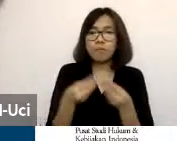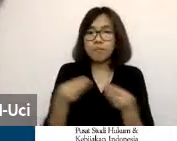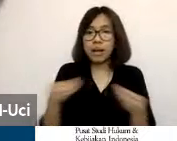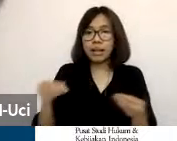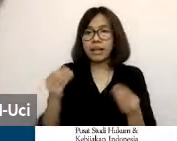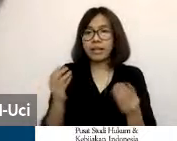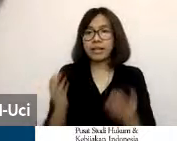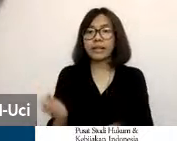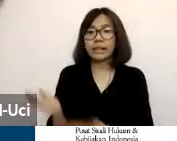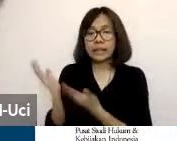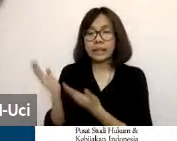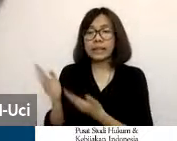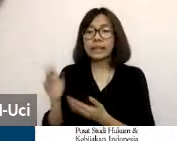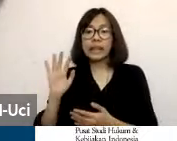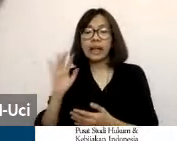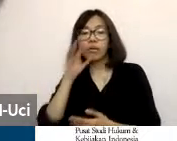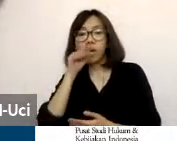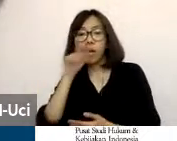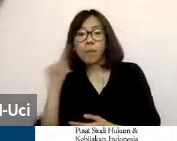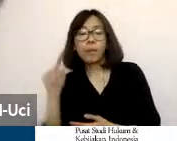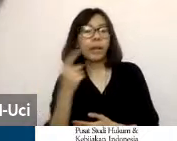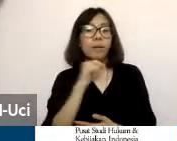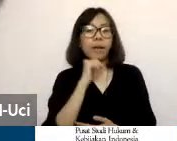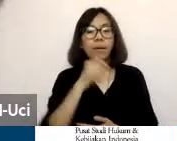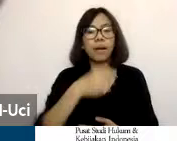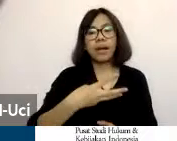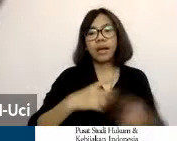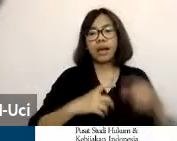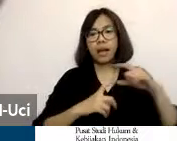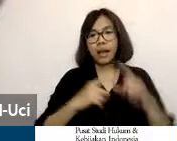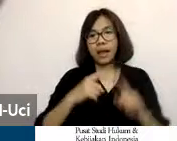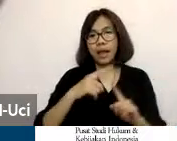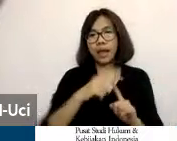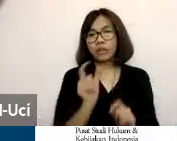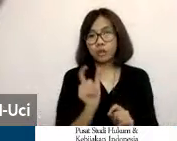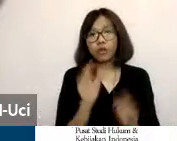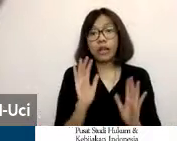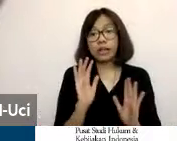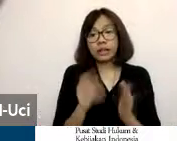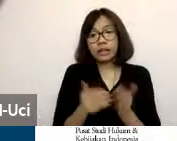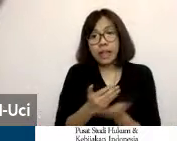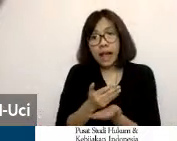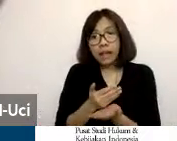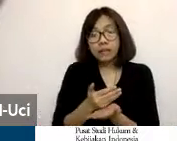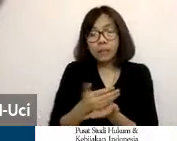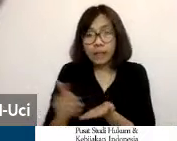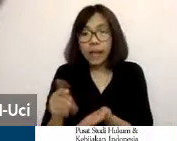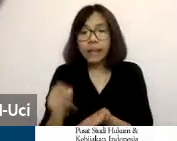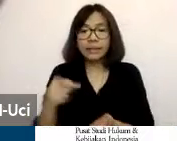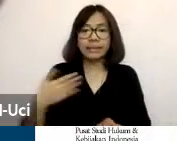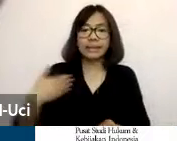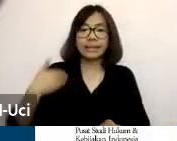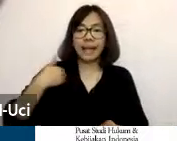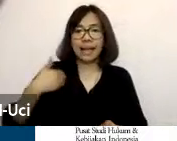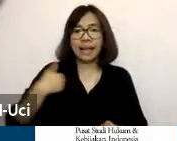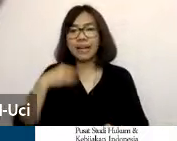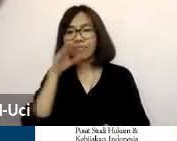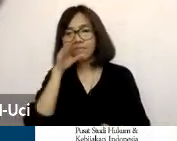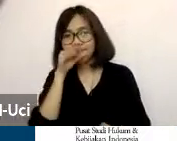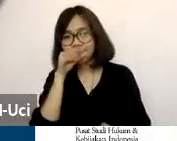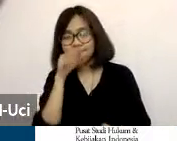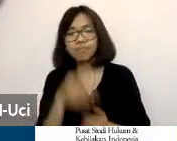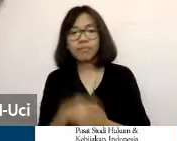akan disampaikan oleh Ust uh yang sebagian lalu mungkin sebagiannya lagi yang mau akhir itu akan disampaikan oleh